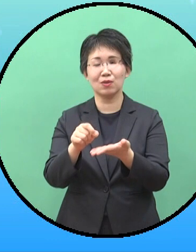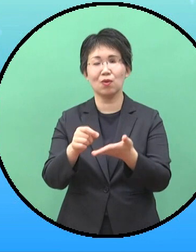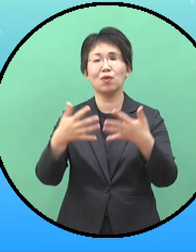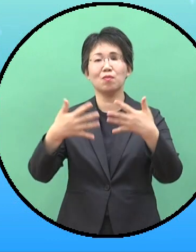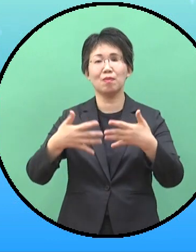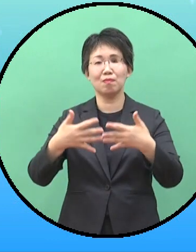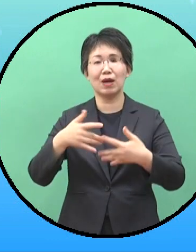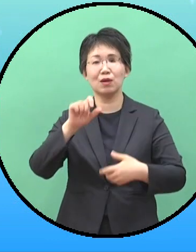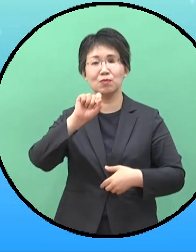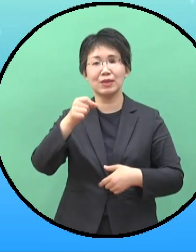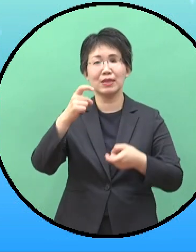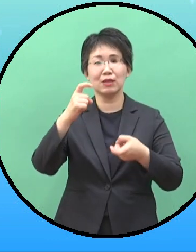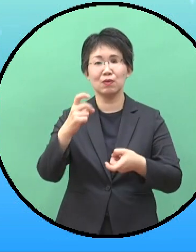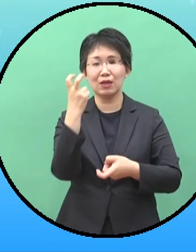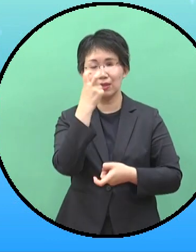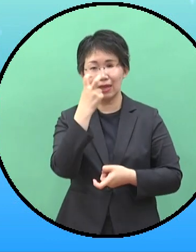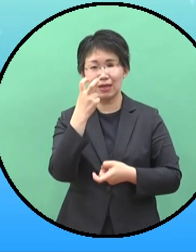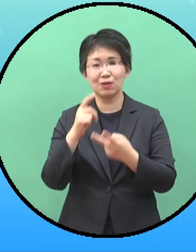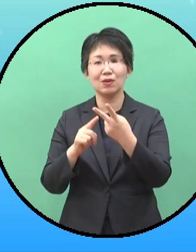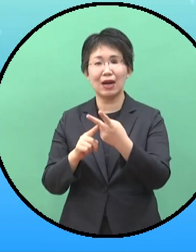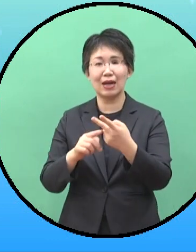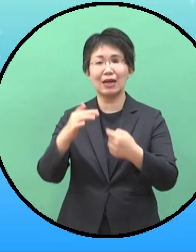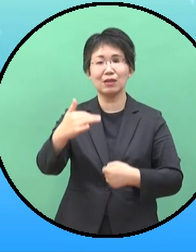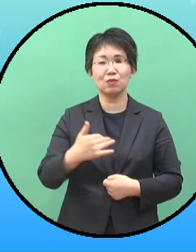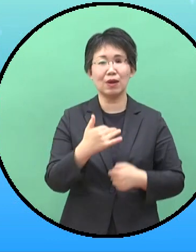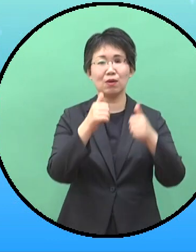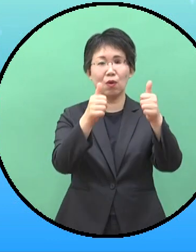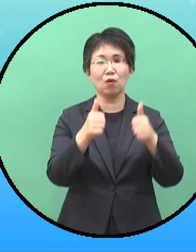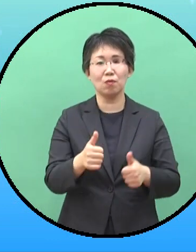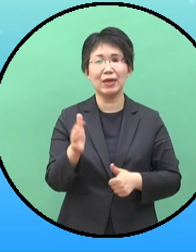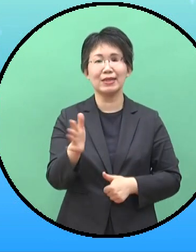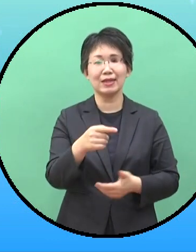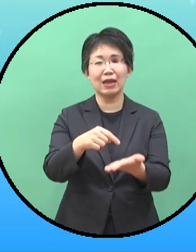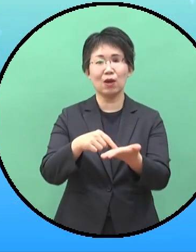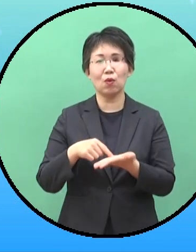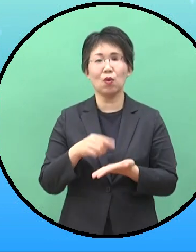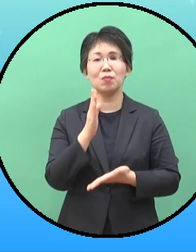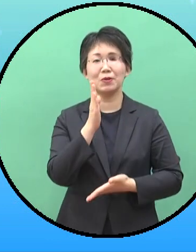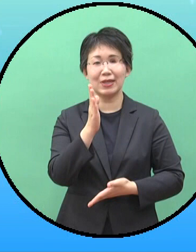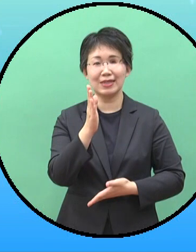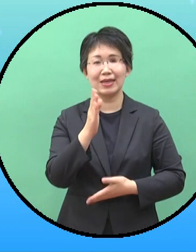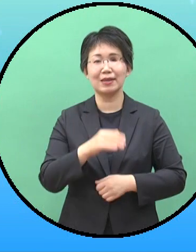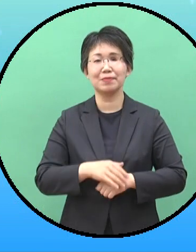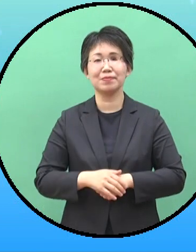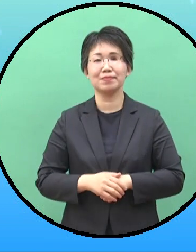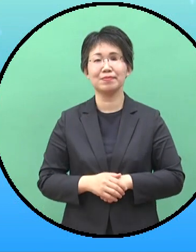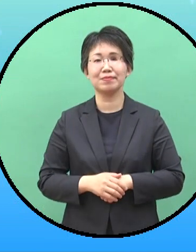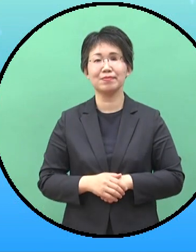ードをチェックして、はがき、ファックス、番組ホームページからご応募ください。